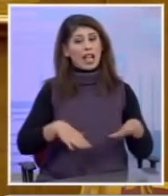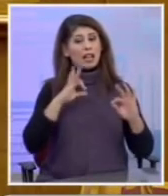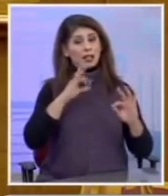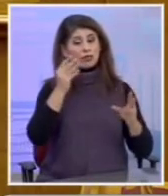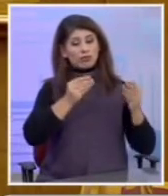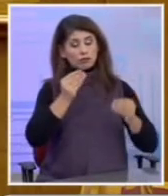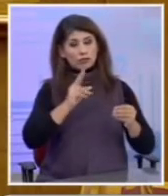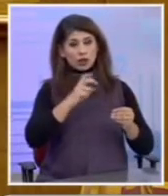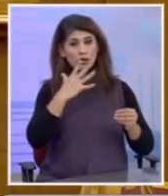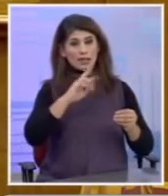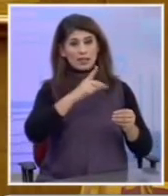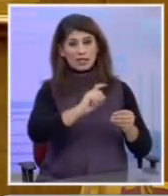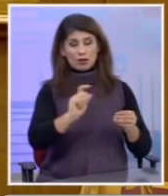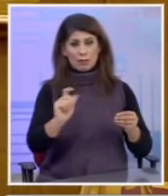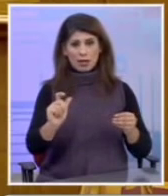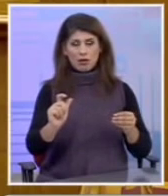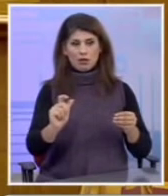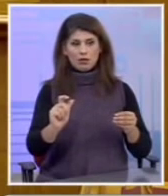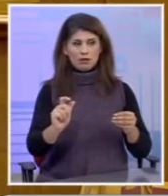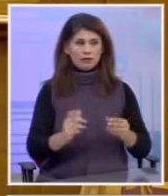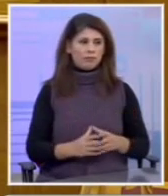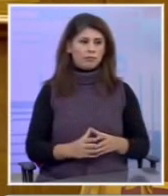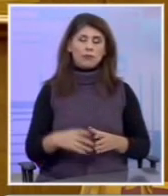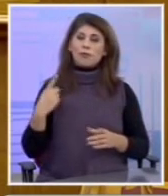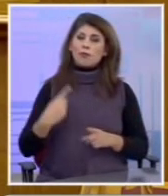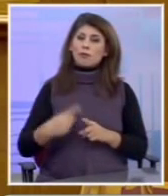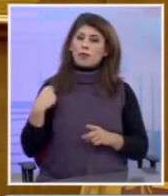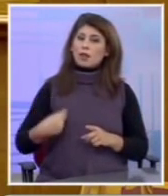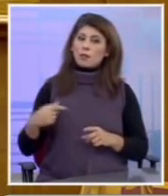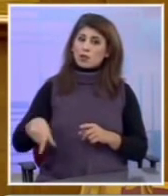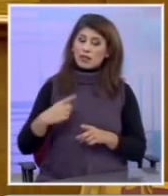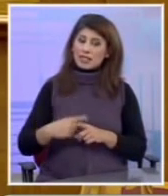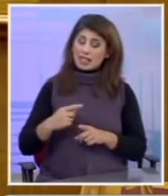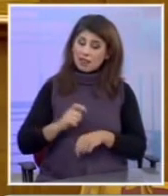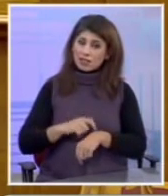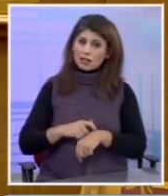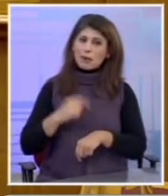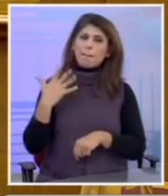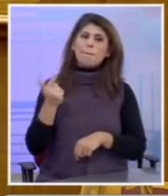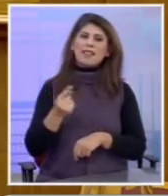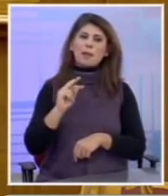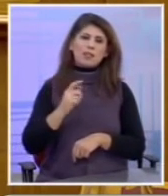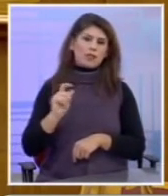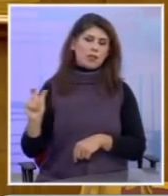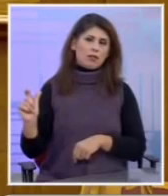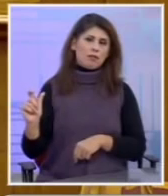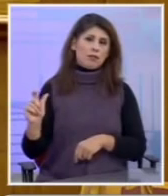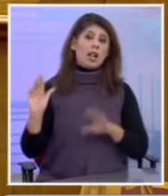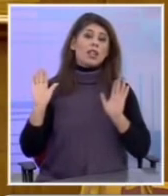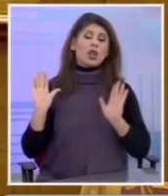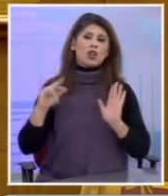για 25 δις, το ελληνικό δημόσιο αυτή τη στιγμή βαρύνεται με 5,5 αντί για